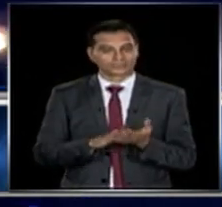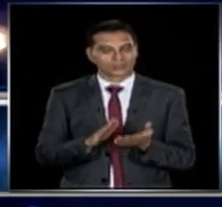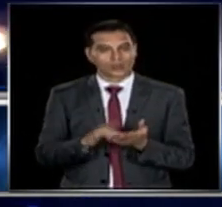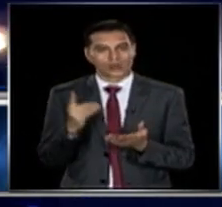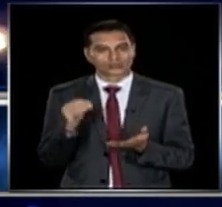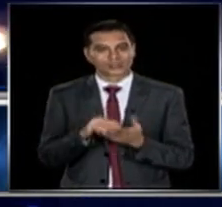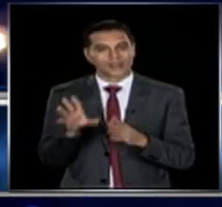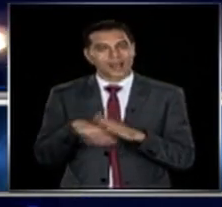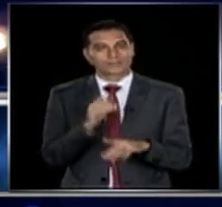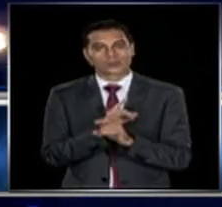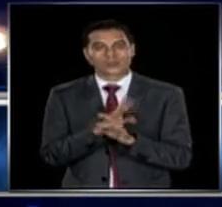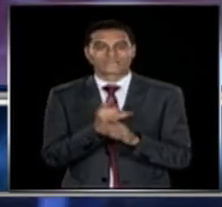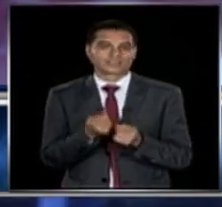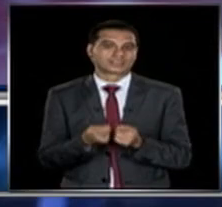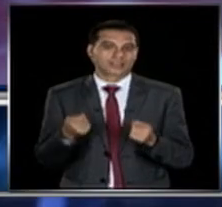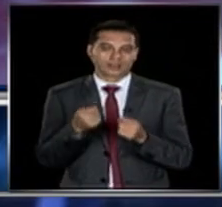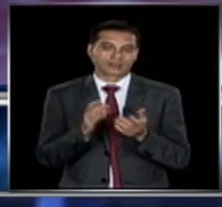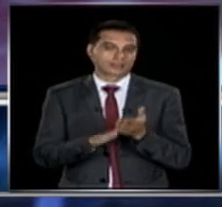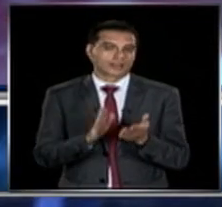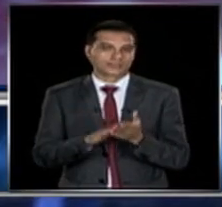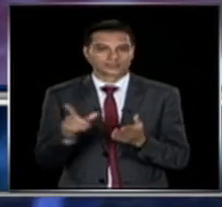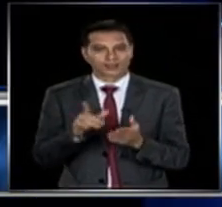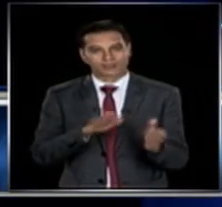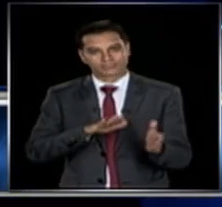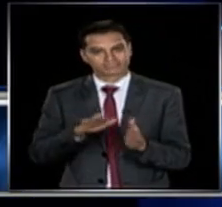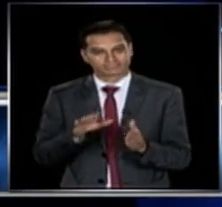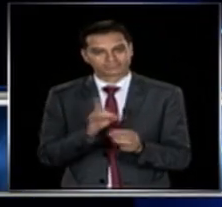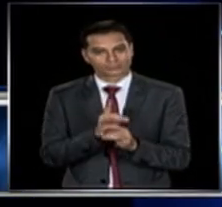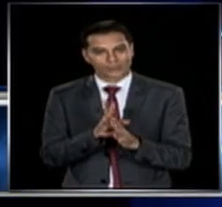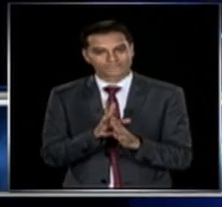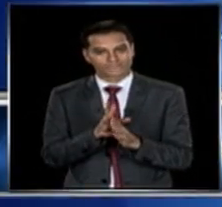عشانات عملت اللي عليك وزيادة. إجابة صحيحة.